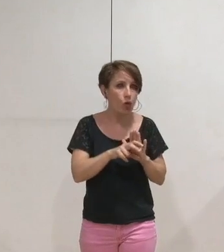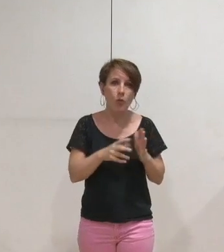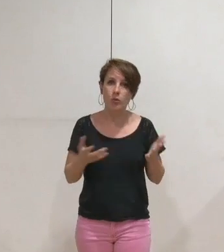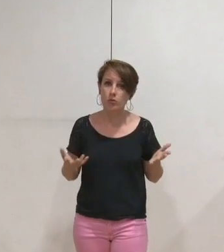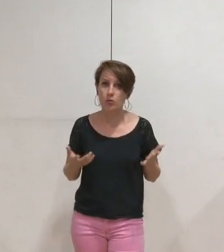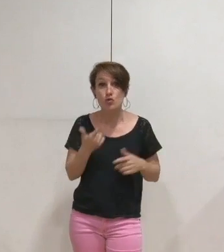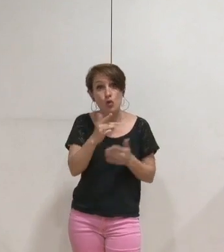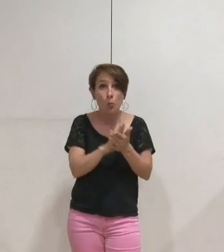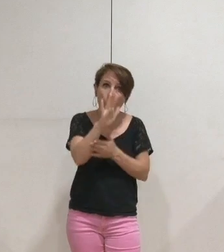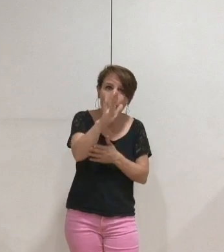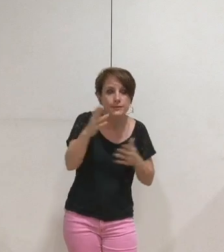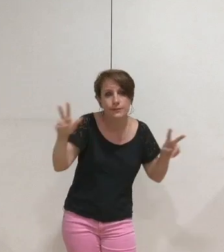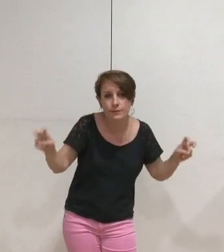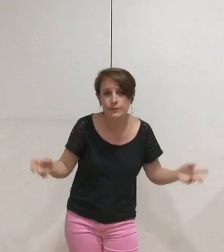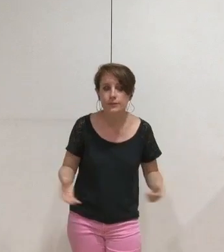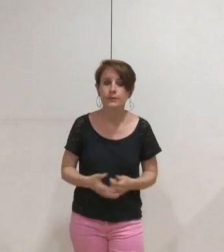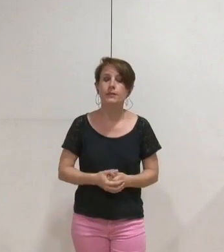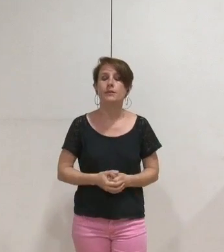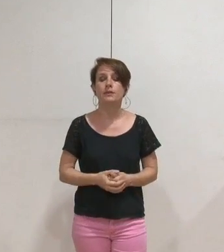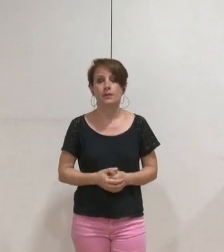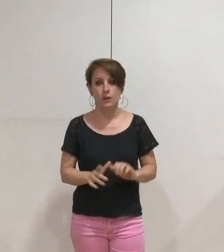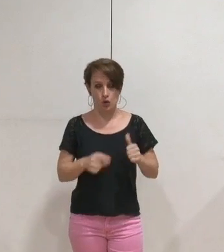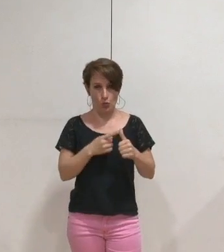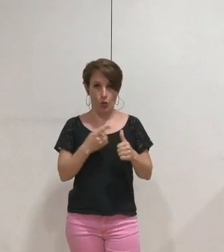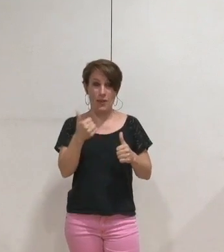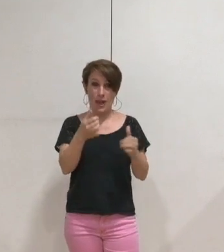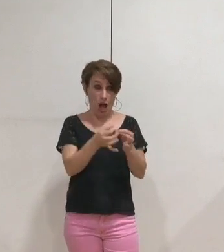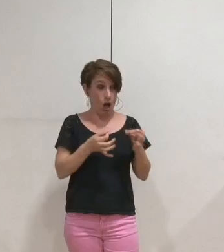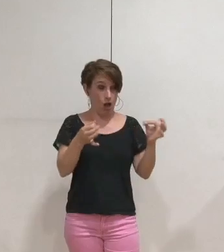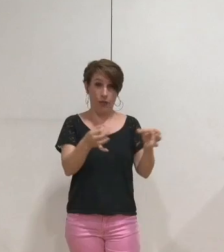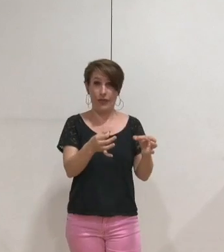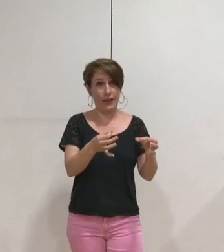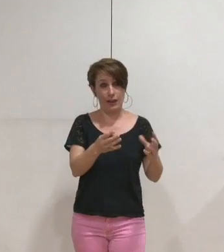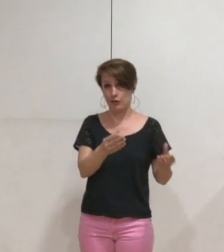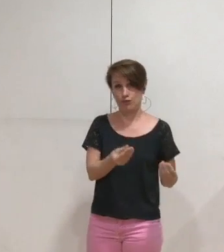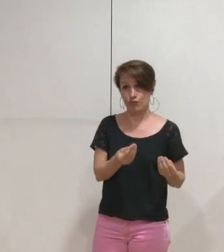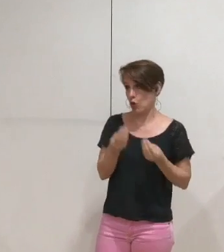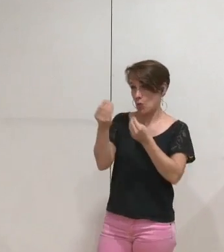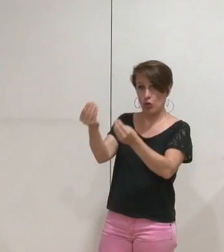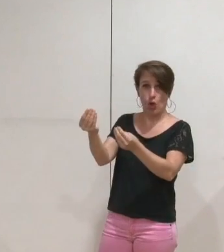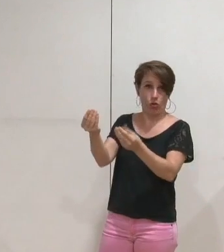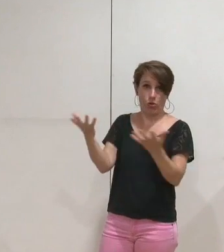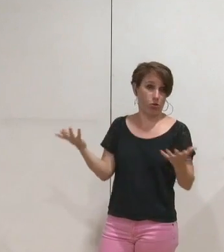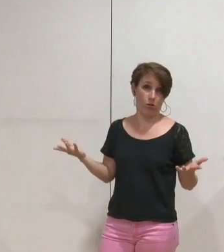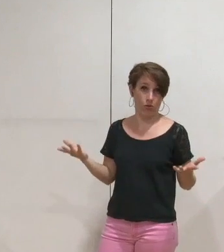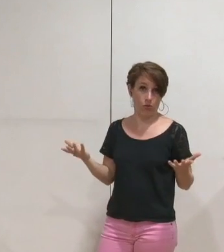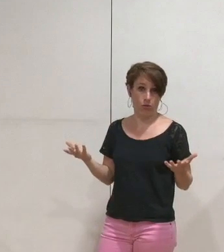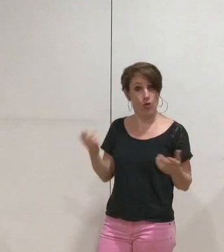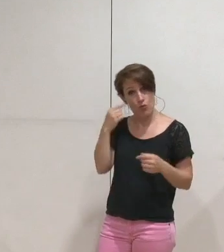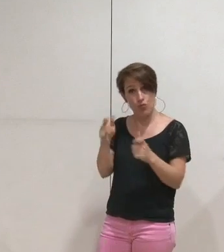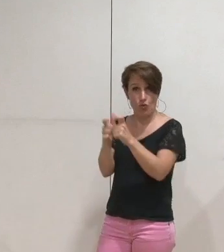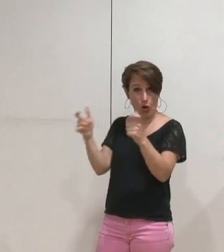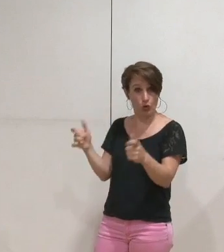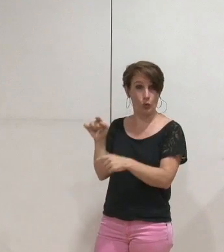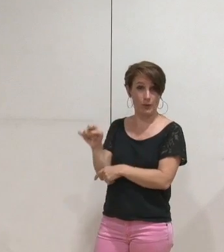formuler d'une part inement CD qui relève d'une délibération de février 2015 à ce